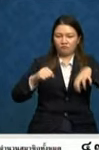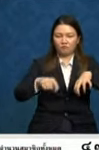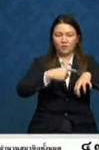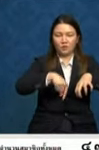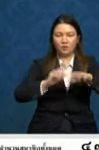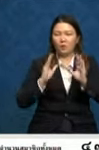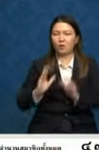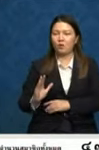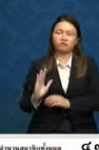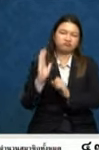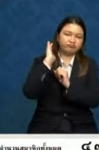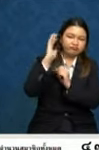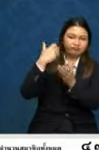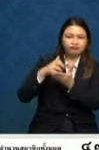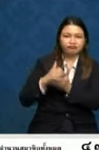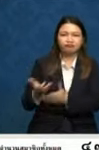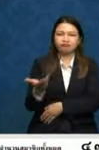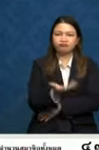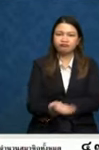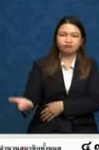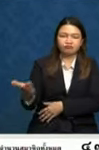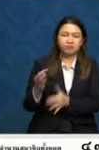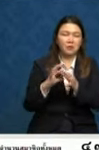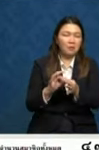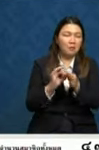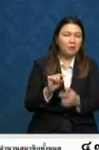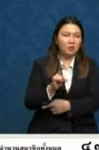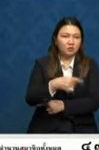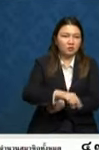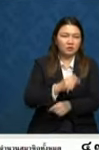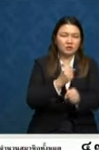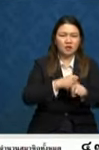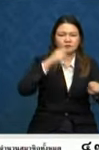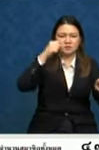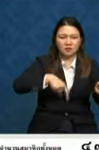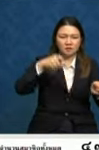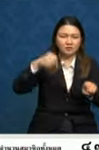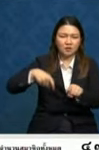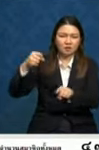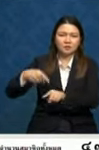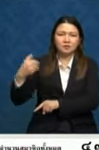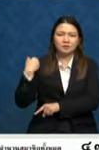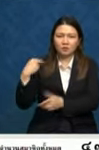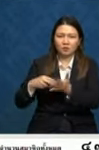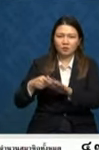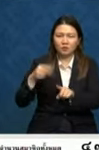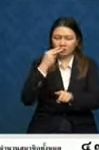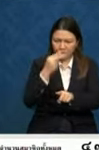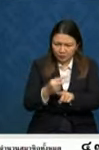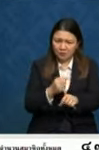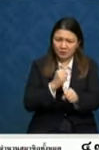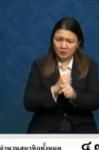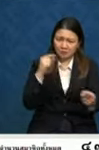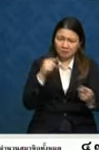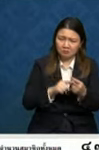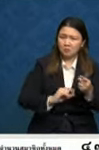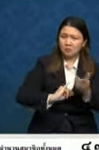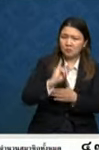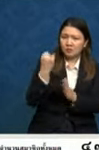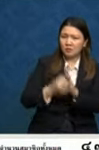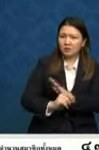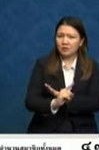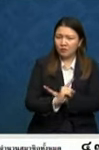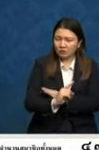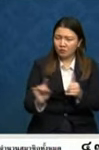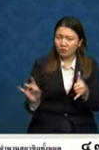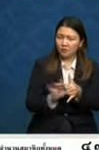ข้างหลากหลายมีความเป็นห่วงในภารกิจความซ้ำซ้อนในการขาดประสิทธิภาพในการบริหารจัดการองค์กร